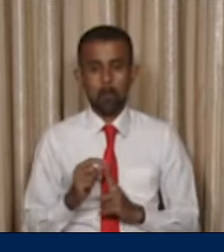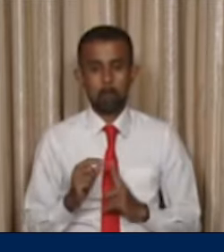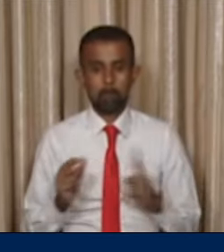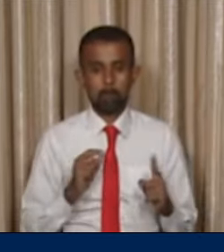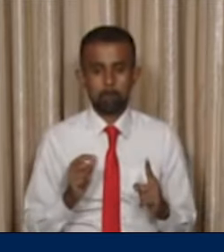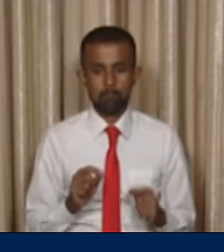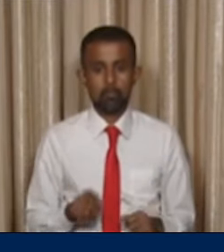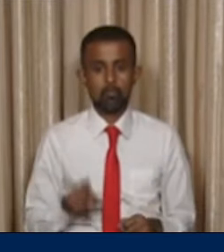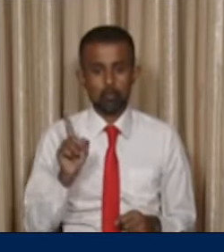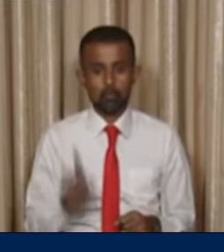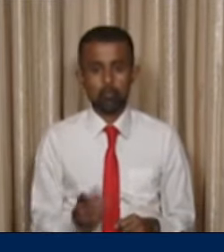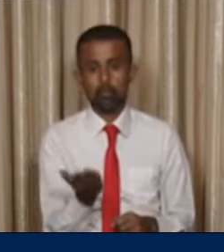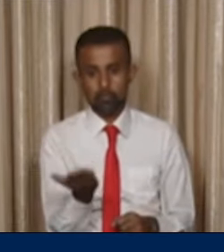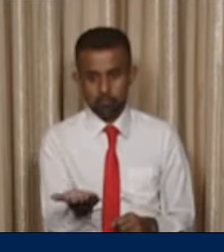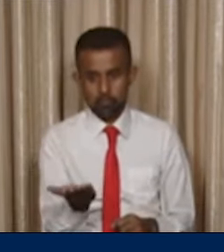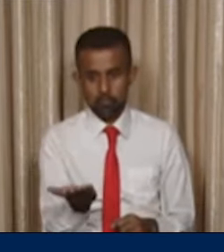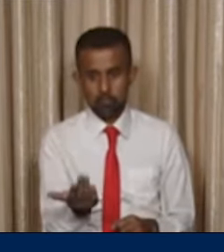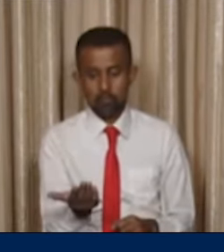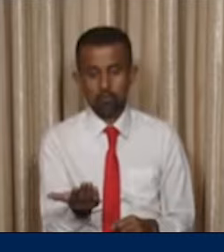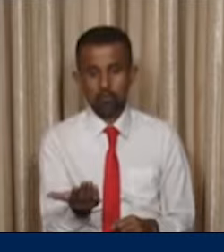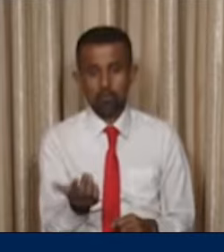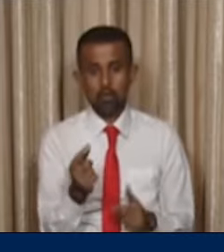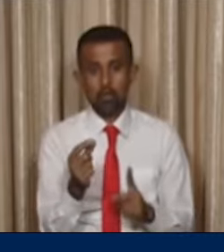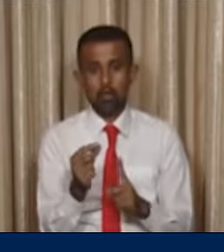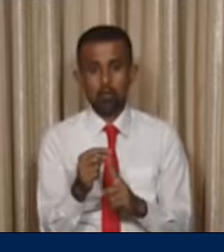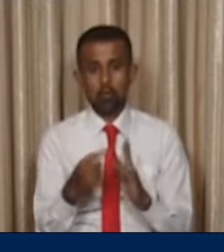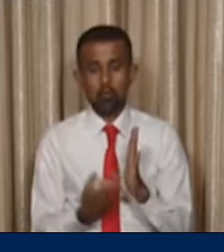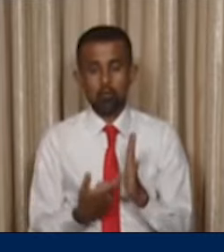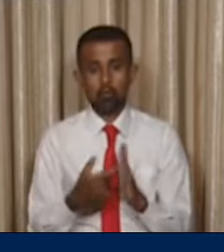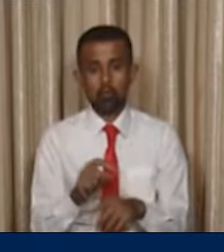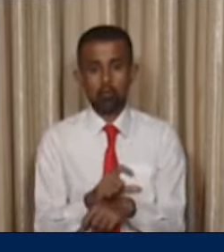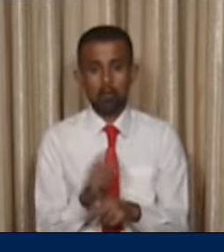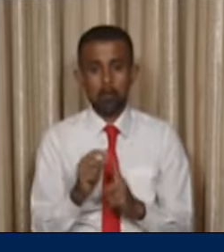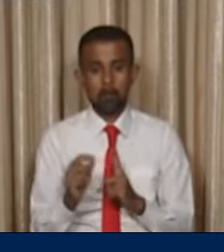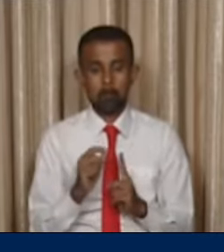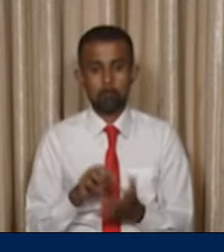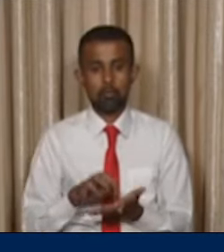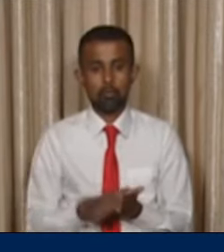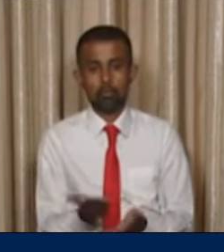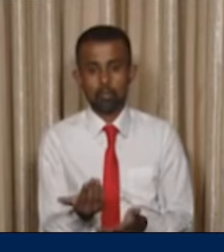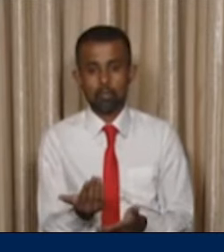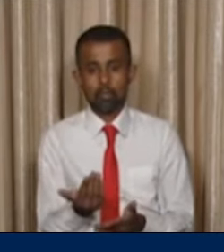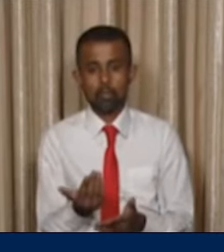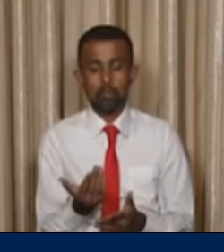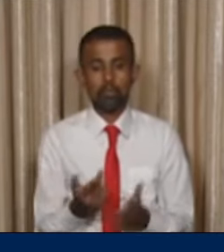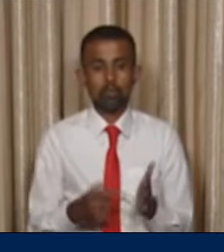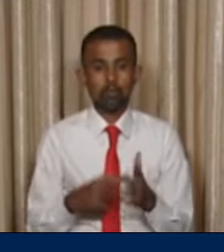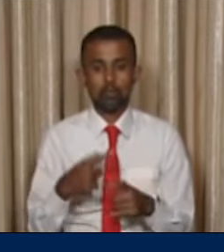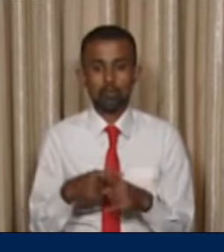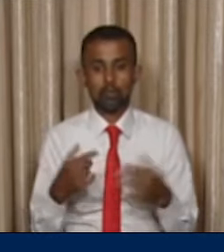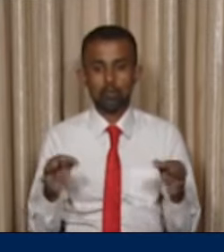පාර්ලිමේන්තුවේ අනුමැතිය ඉල්ලනවා වරාය පෝට් සිටි කොමිෂන් එක පාර්ලිමේන්තුවේ අනුමැතිය දෙන්න කියලා ඩියුටි ෆ්‍රී කොම්ප්ලෙක්ස් එකක්